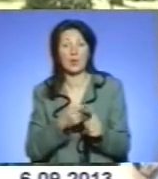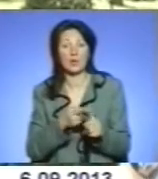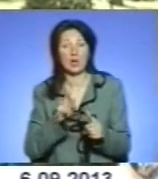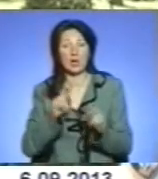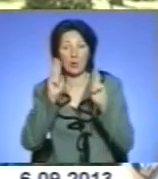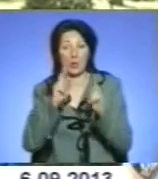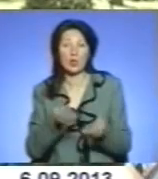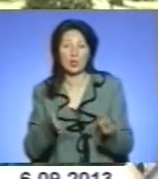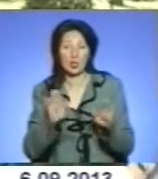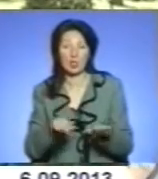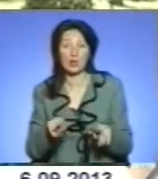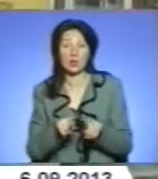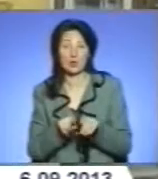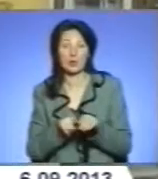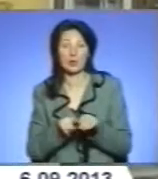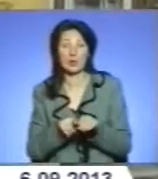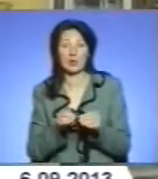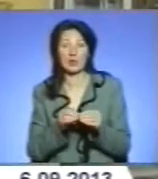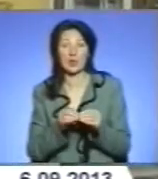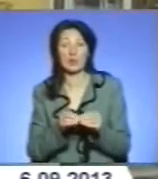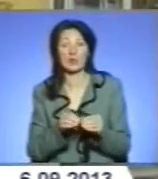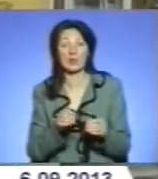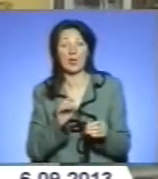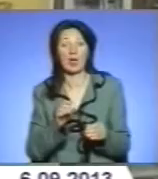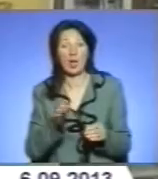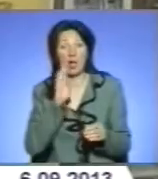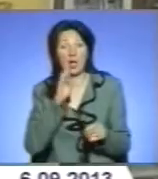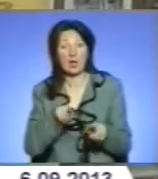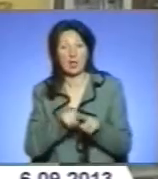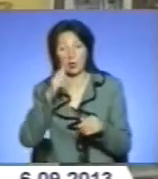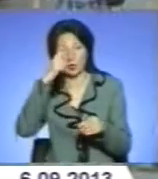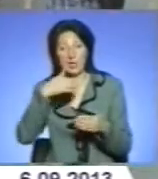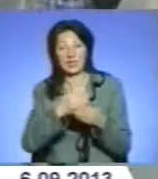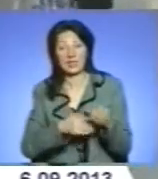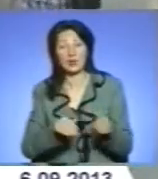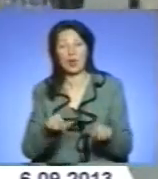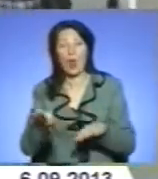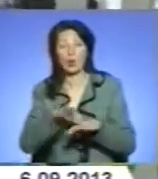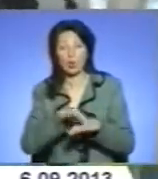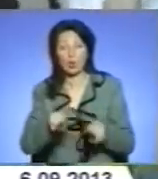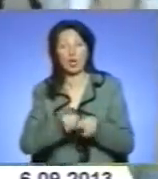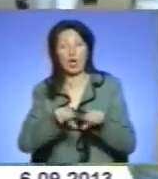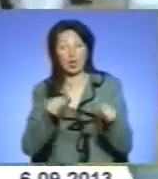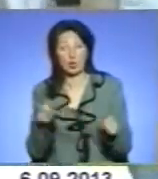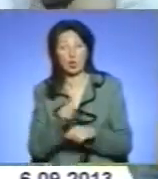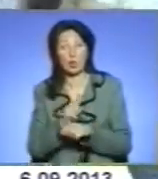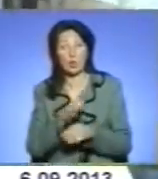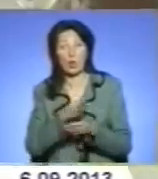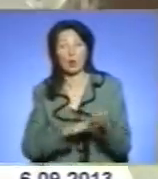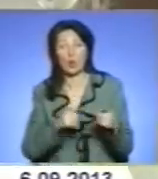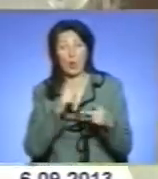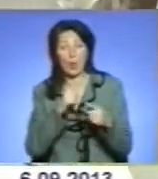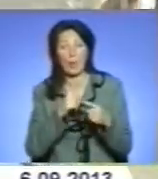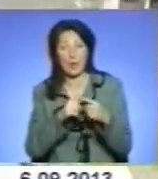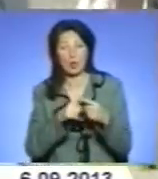правило, залишають ті самі. Галина Христиненко також знає статистику одружень та розлучень на Тернопільщині. Протягом першого півріччя цього